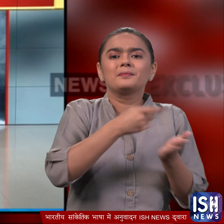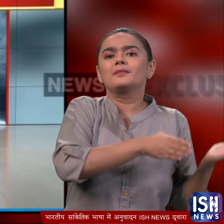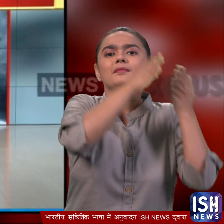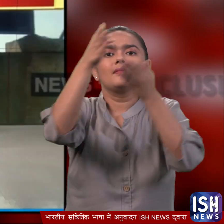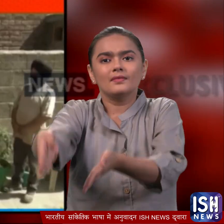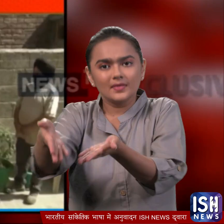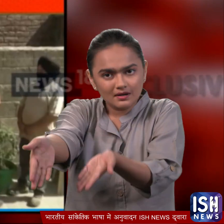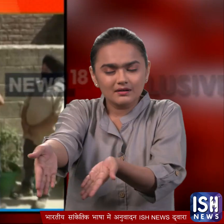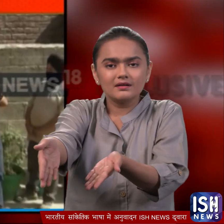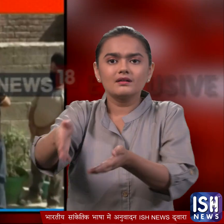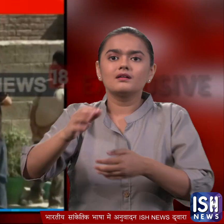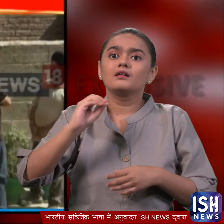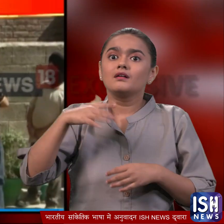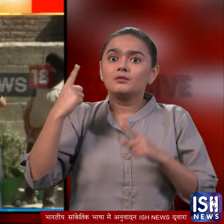में थे।